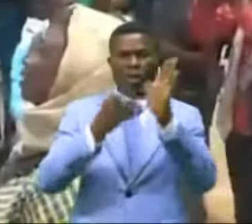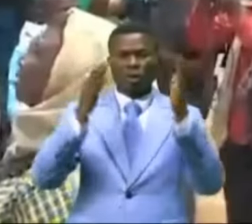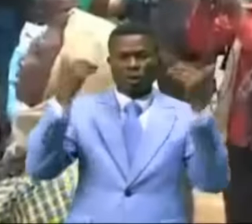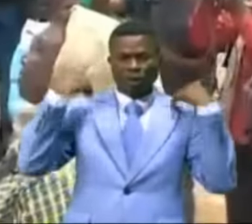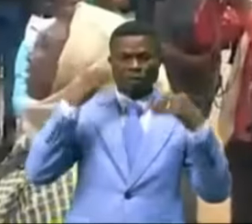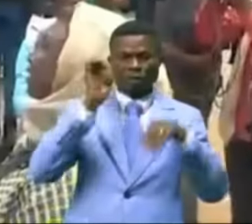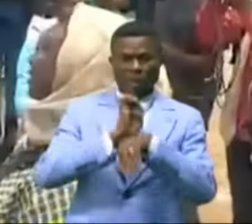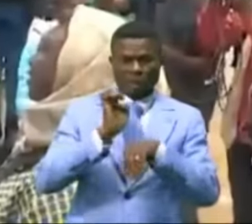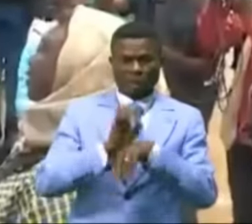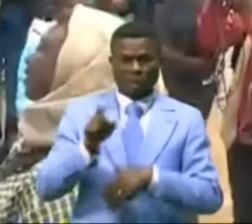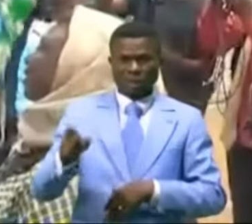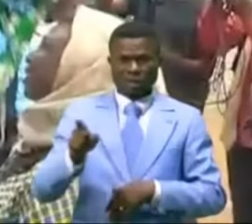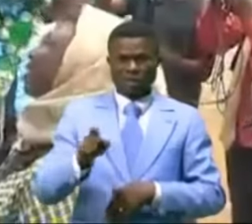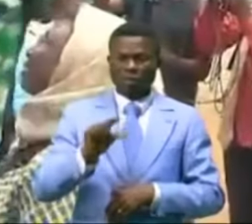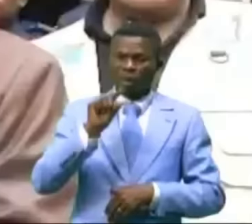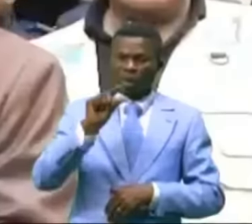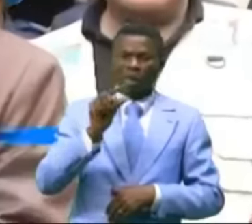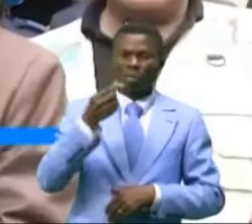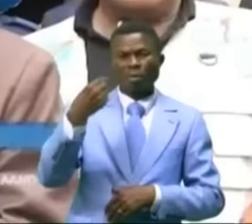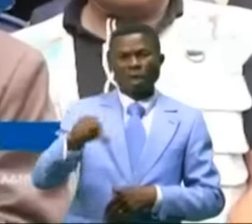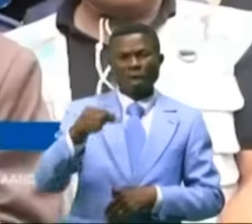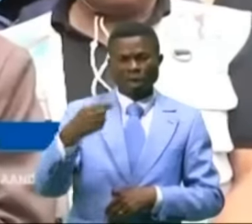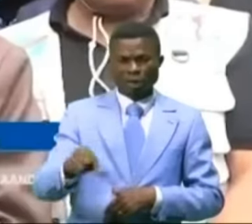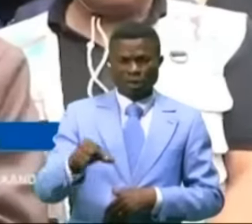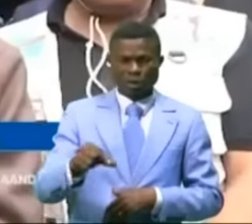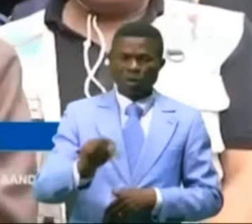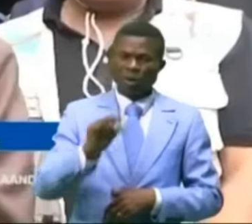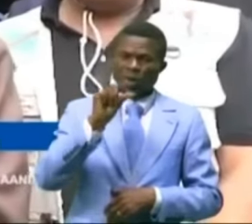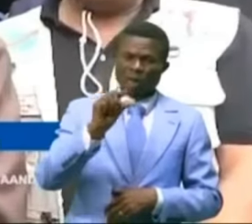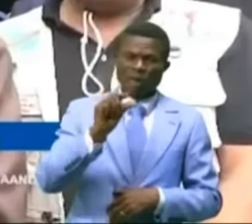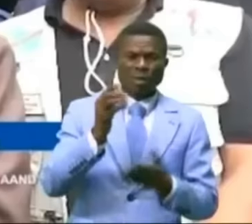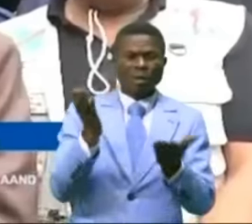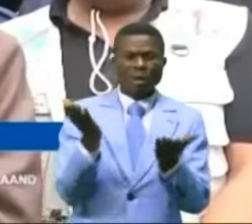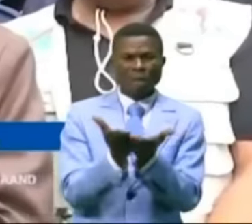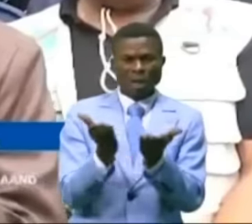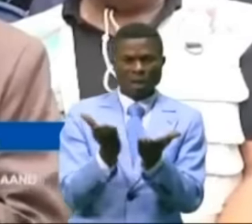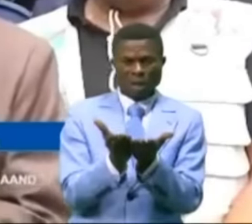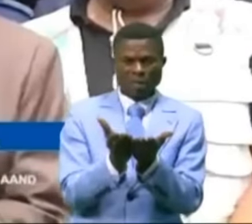donatrice. Namo ndamu ya madesu, ndamu ya makayabu.